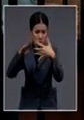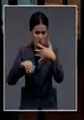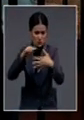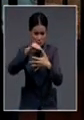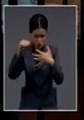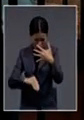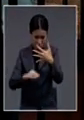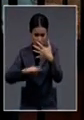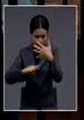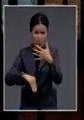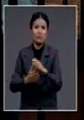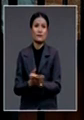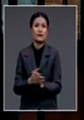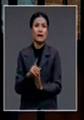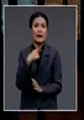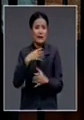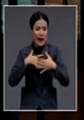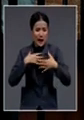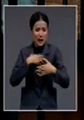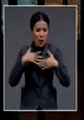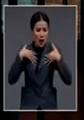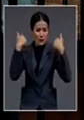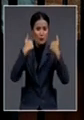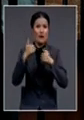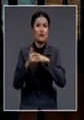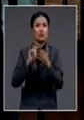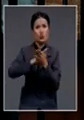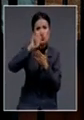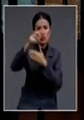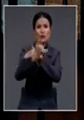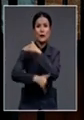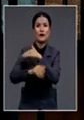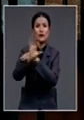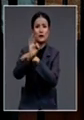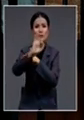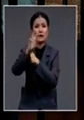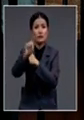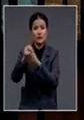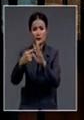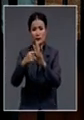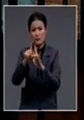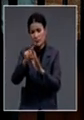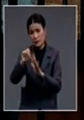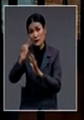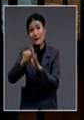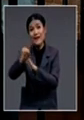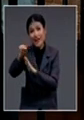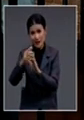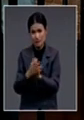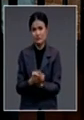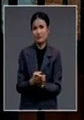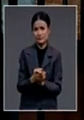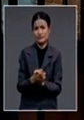ความสุขมากๆก็ไปฟินแลนด ์ไปฟินแลนด์หรอ ไม่เป็นไรเรามีความสุขในบ้านเราก็ได้เพราะว่าดูจากวิธีการจัดอันดับเนี่ยหนึ่งใน